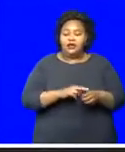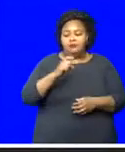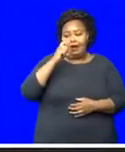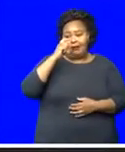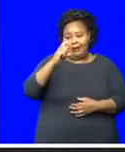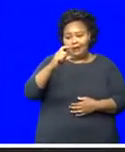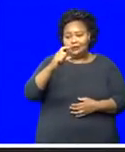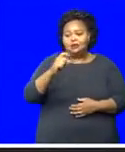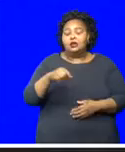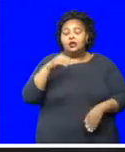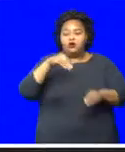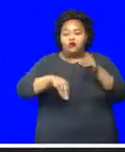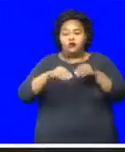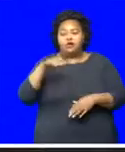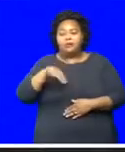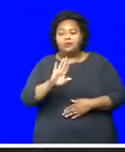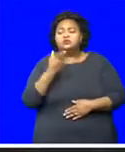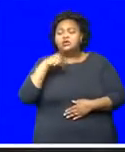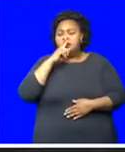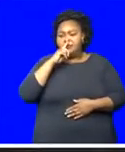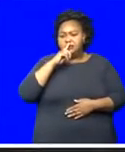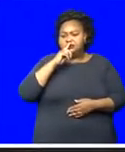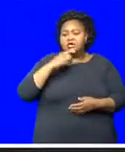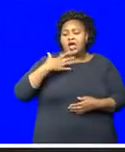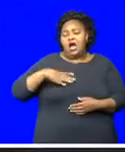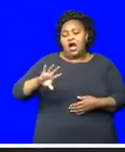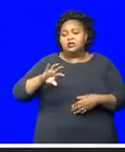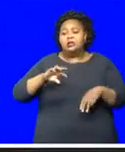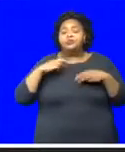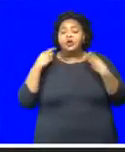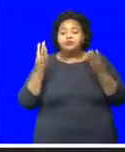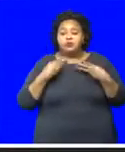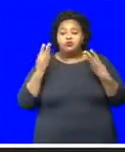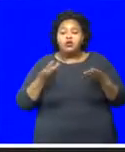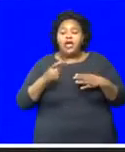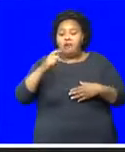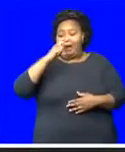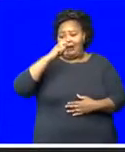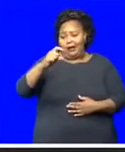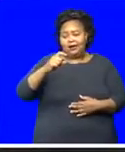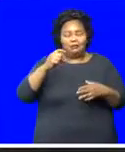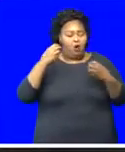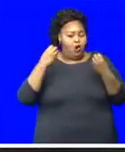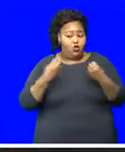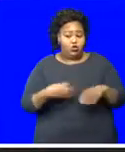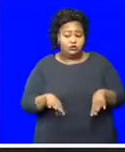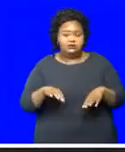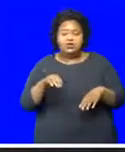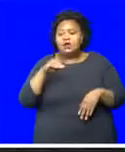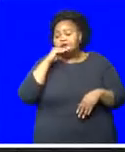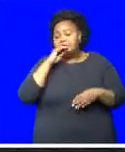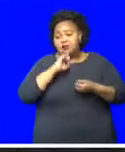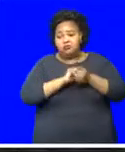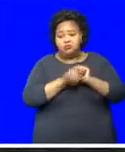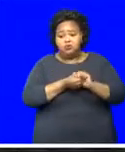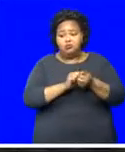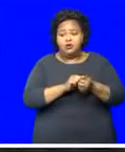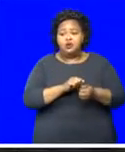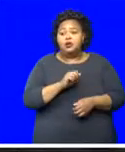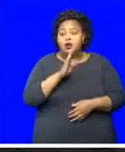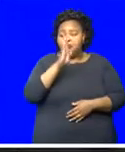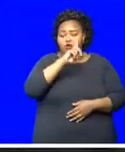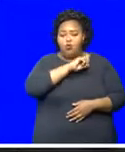kuloko ukuthi labaningi amakhadi bese bawalahlile. Lokuphose kwasinika inkinga-ke emini ngoba lapho kufuna